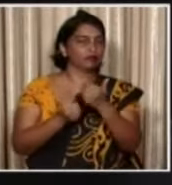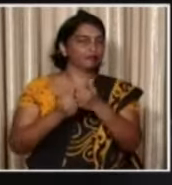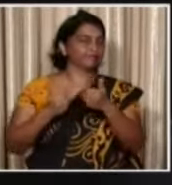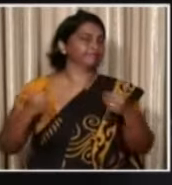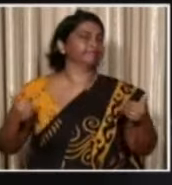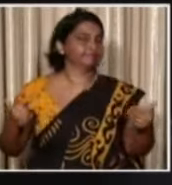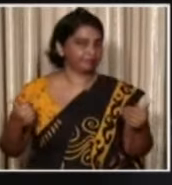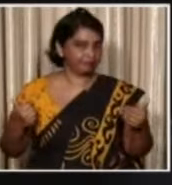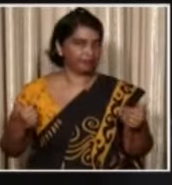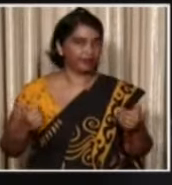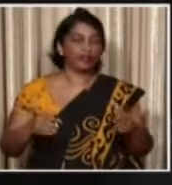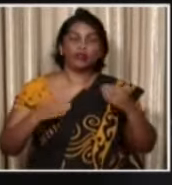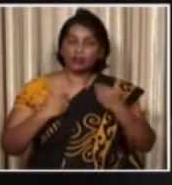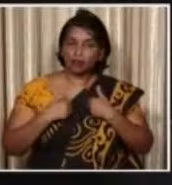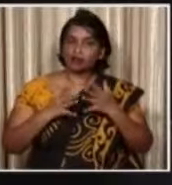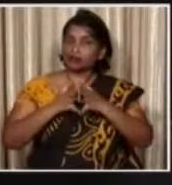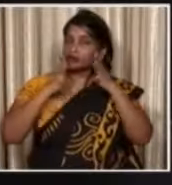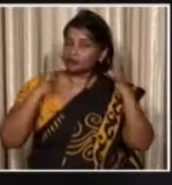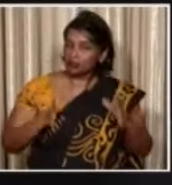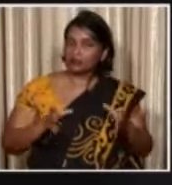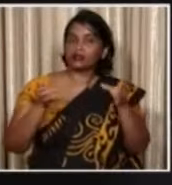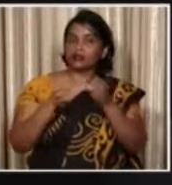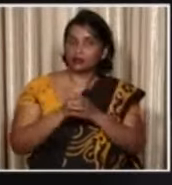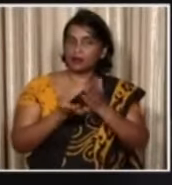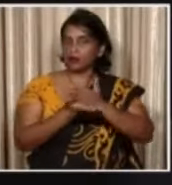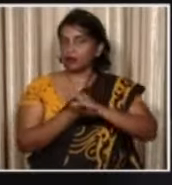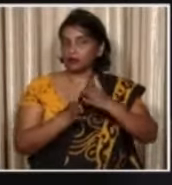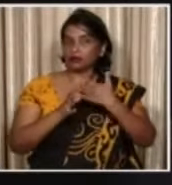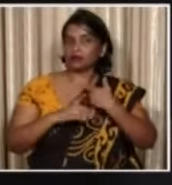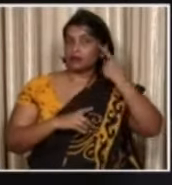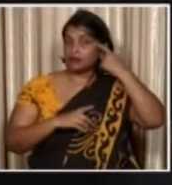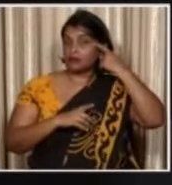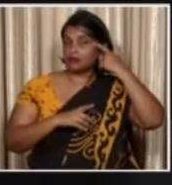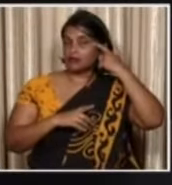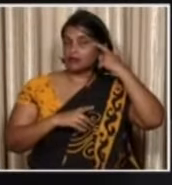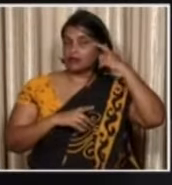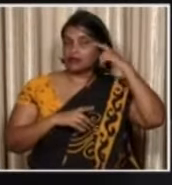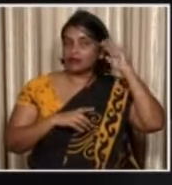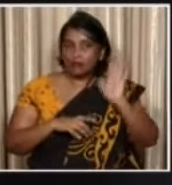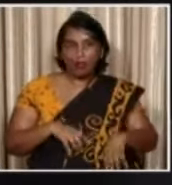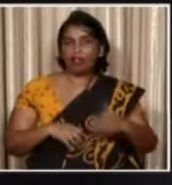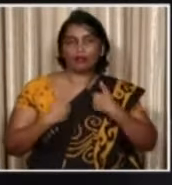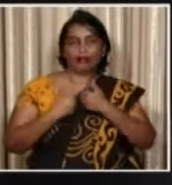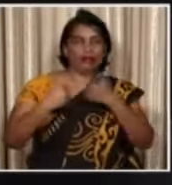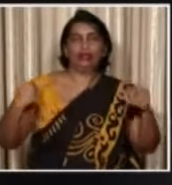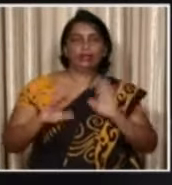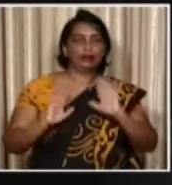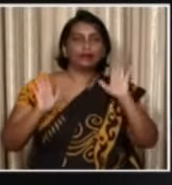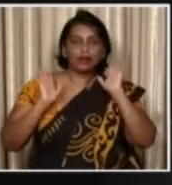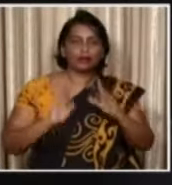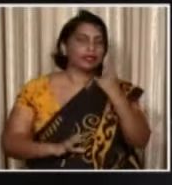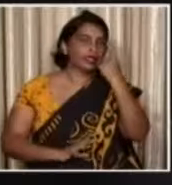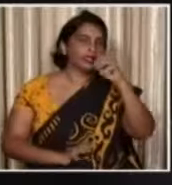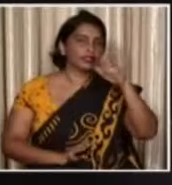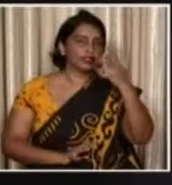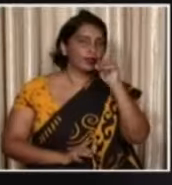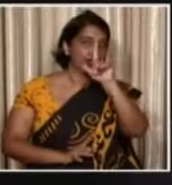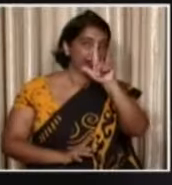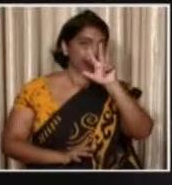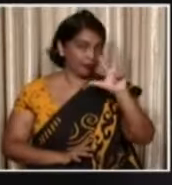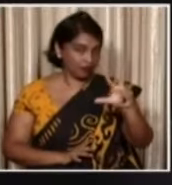Bauta Patune Api Bahutareak Pakshe Dekadavima Balapurut Tuakune Nehe Egda Samasia